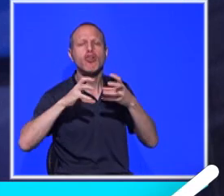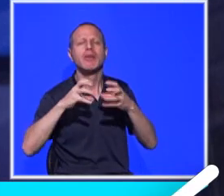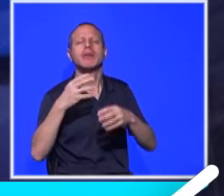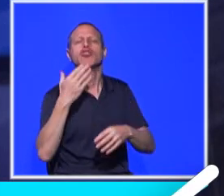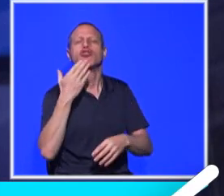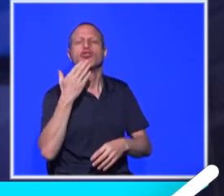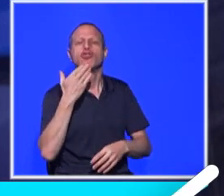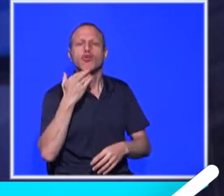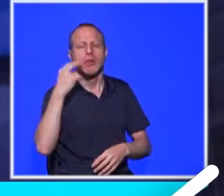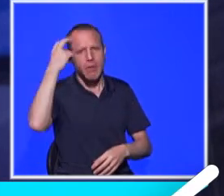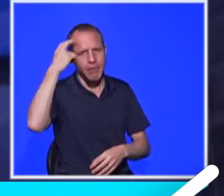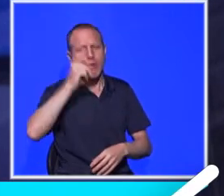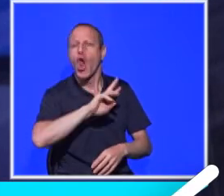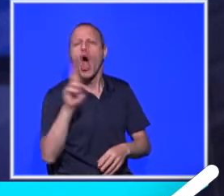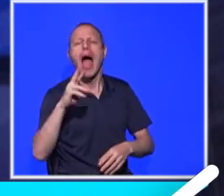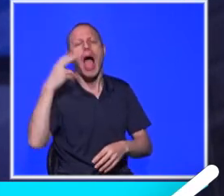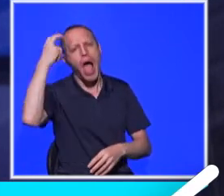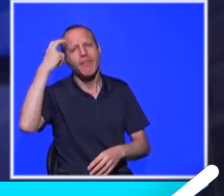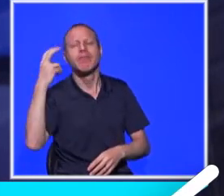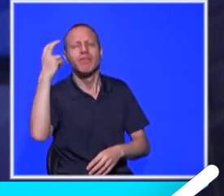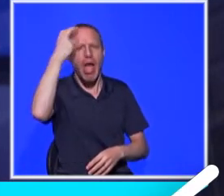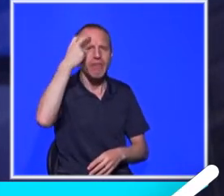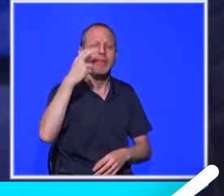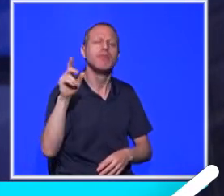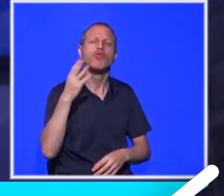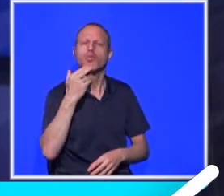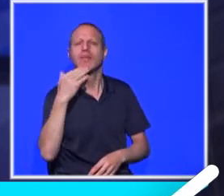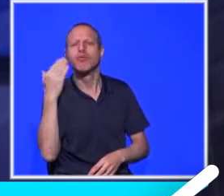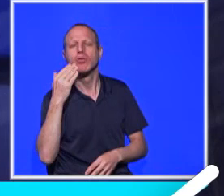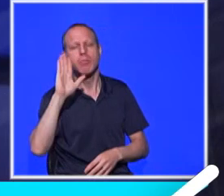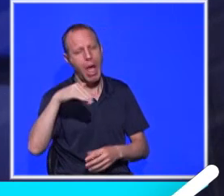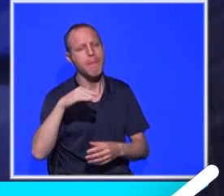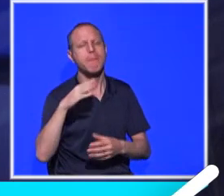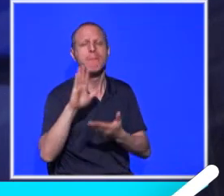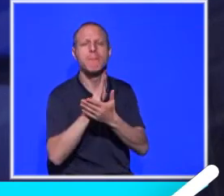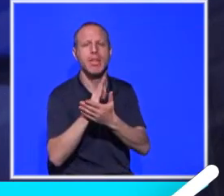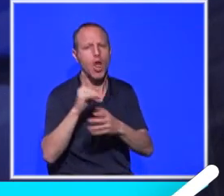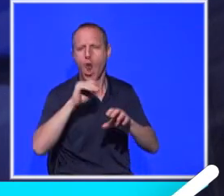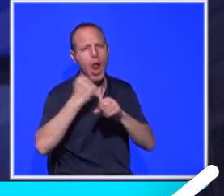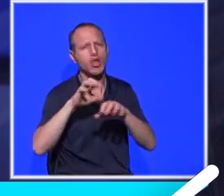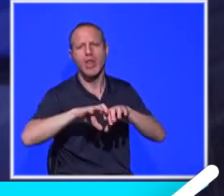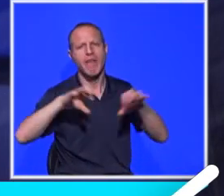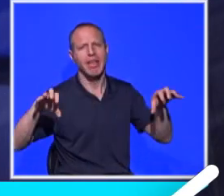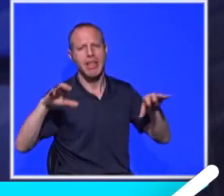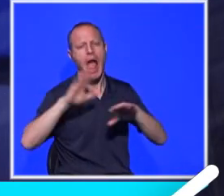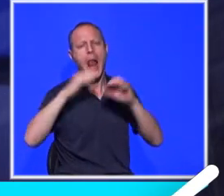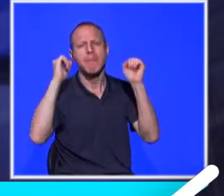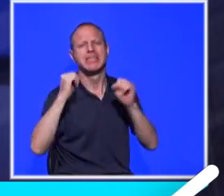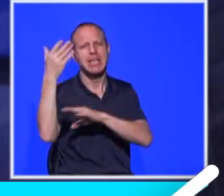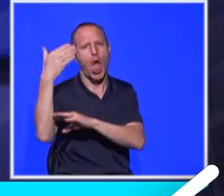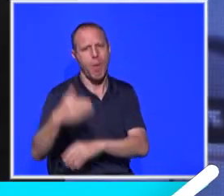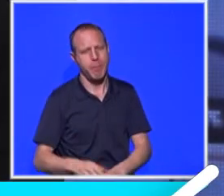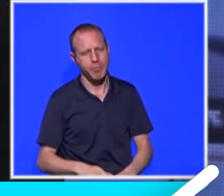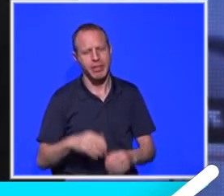ולא רק בין יישובים ערבים וערבים, ויהודים ויהודים. צריך לעשות גם בין יישובים, ולא לעשות את ההפרדה על בסיס לאום. בתחבורה